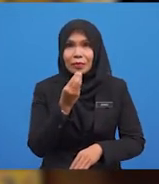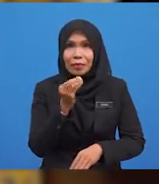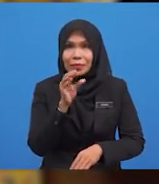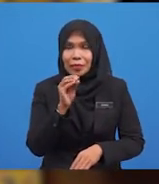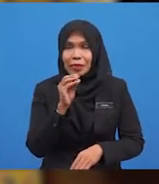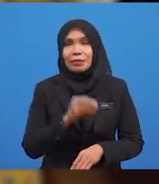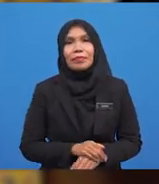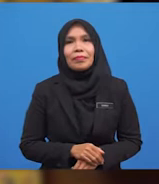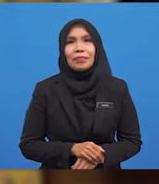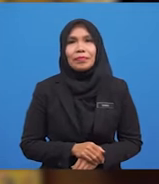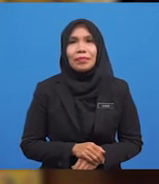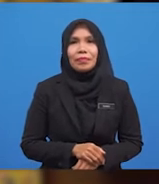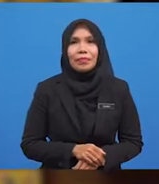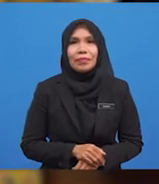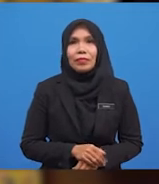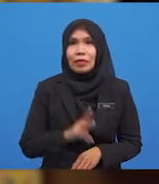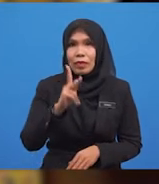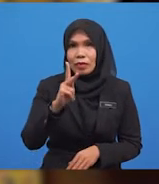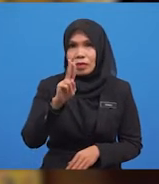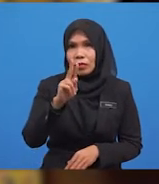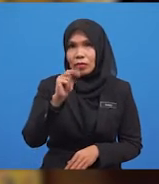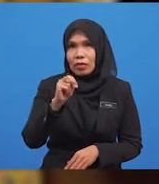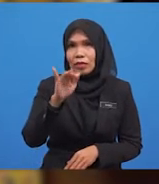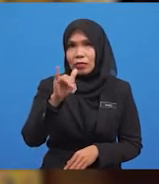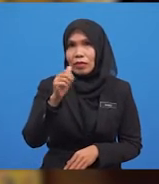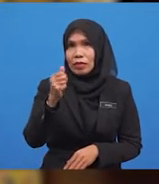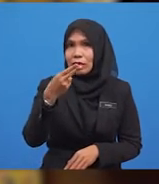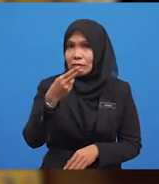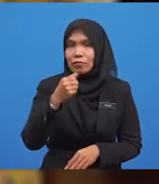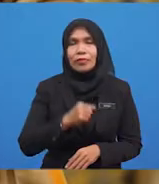Mengapa air hanya boleh diminum selepas selesai